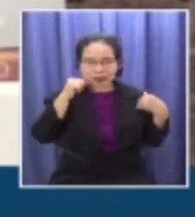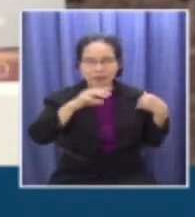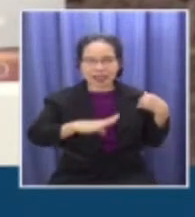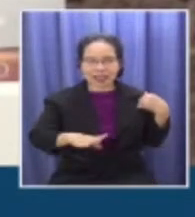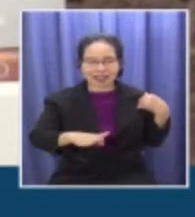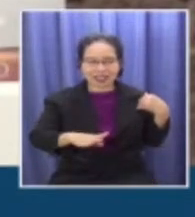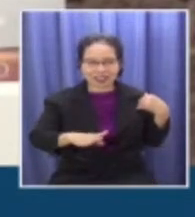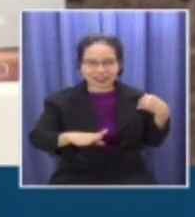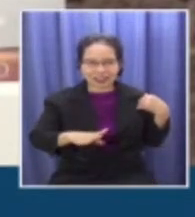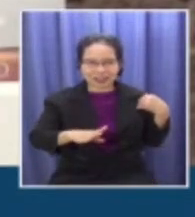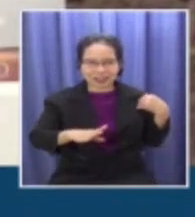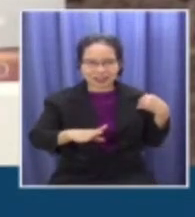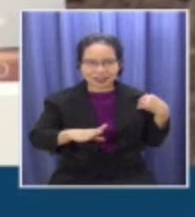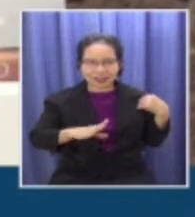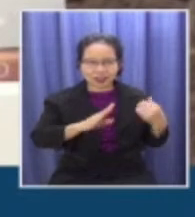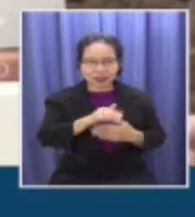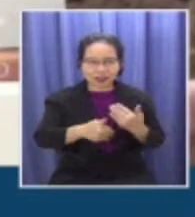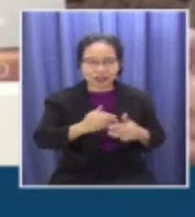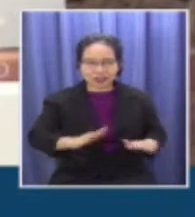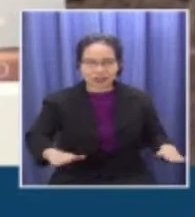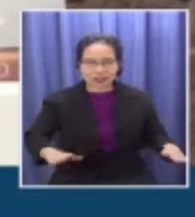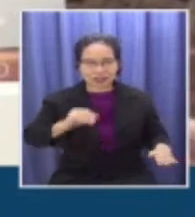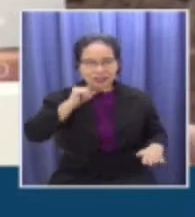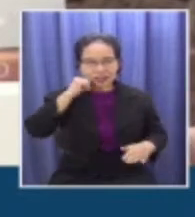firi ɛfiri sɛ ɛnam na wobɛtumi yɛhunu